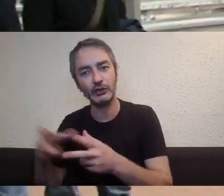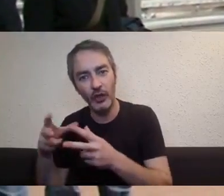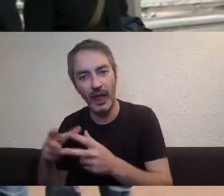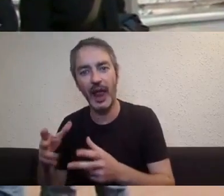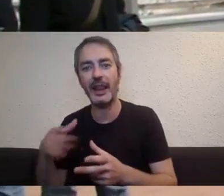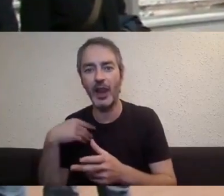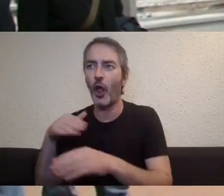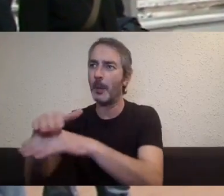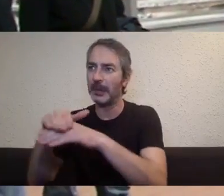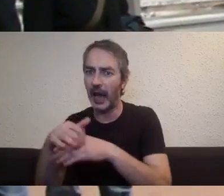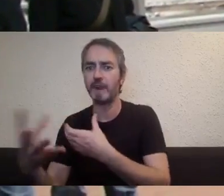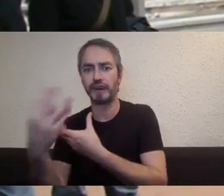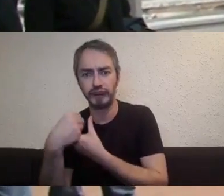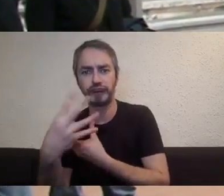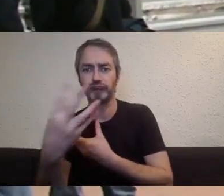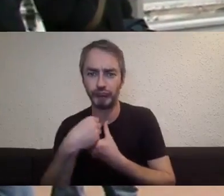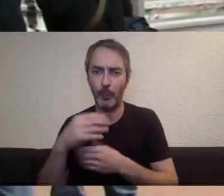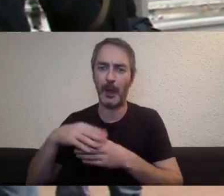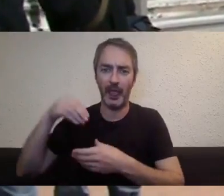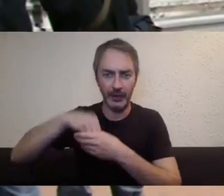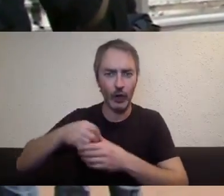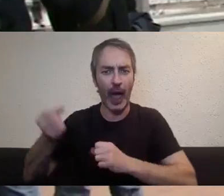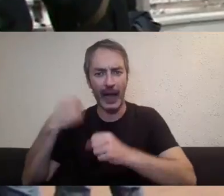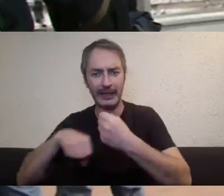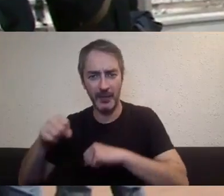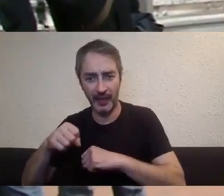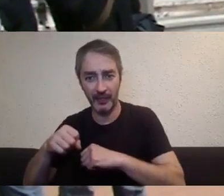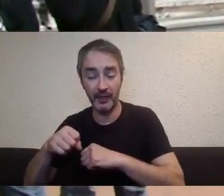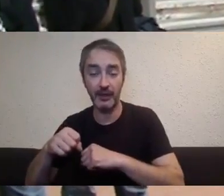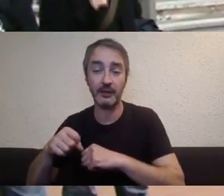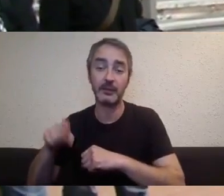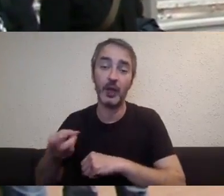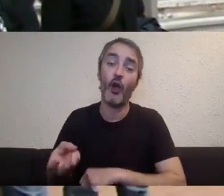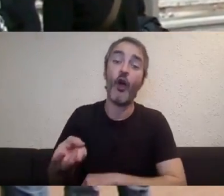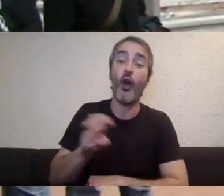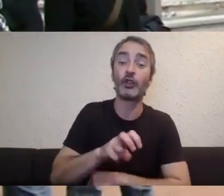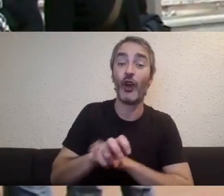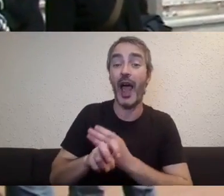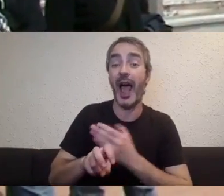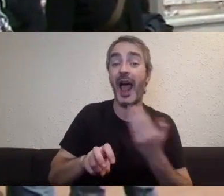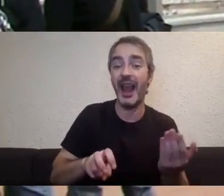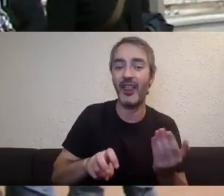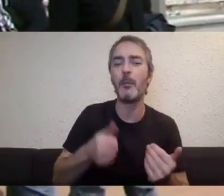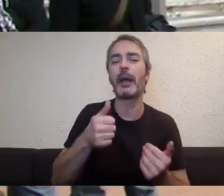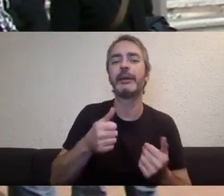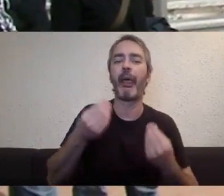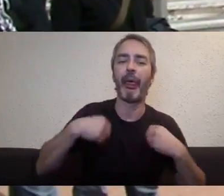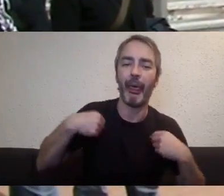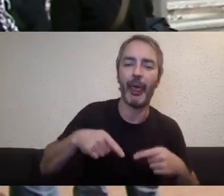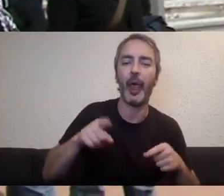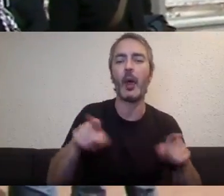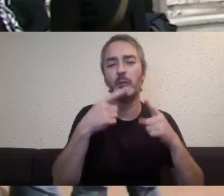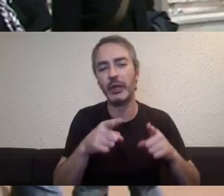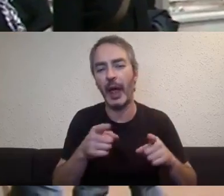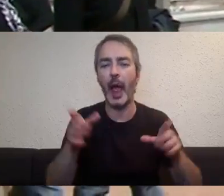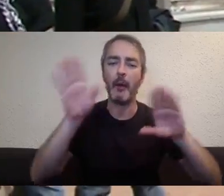perquè tinguéssim un centre social, vam convidar la gent de l'institut, la prova que anaven perquè vinguessin a fer activitats, i diguem